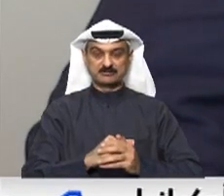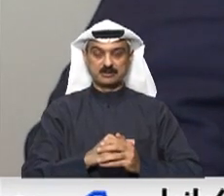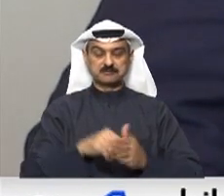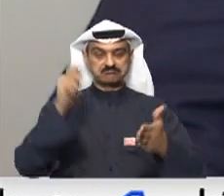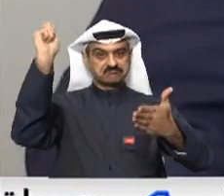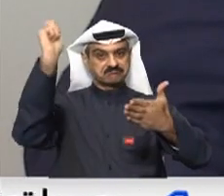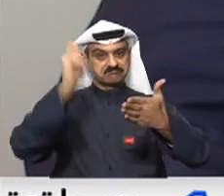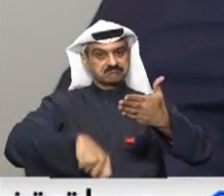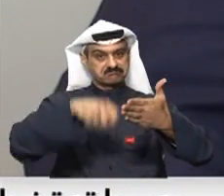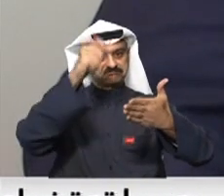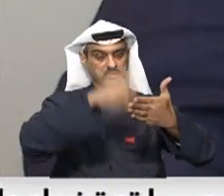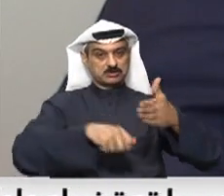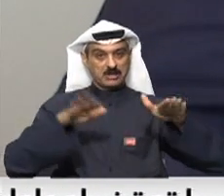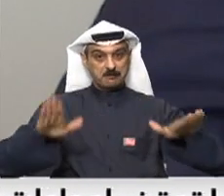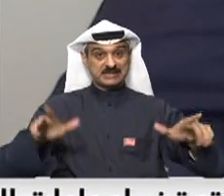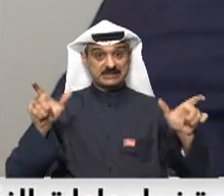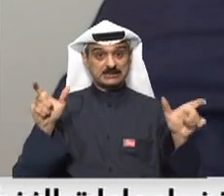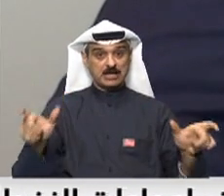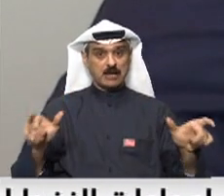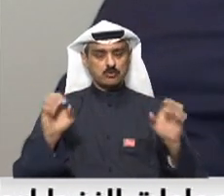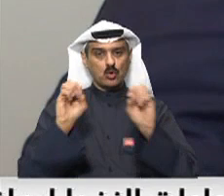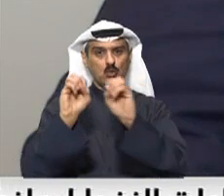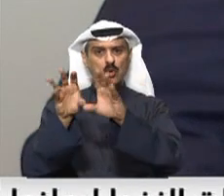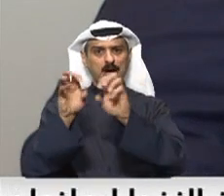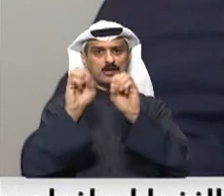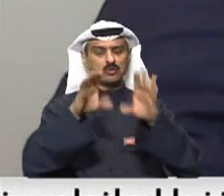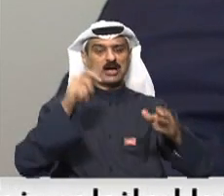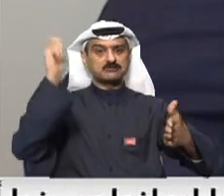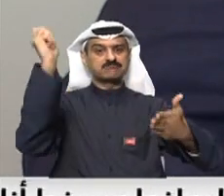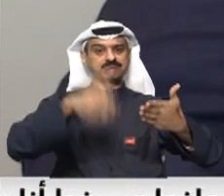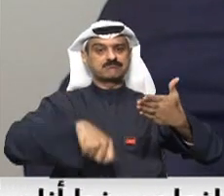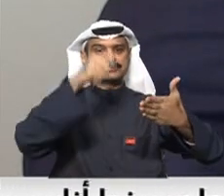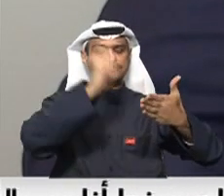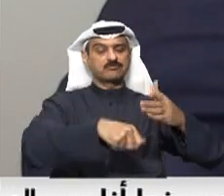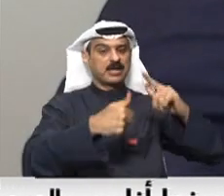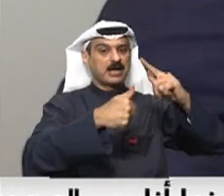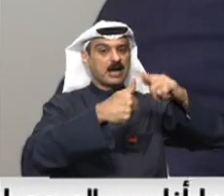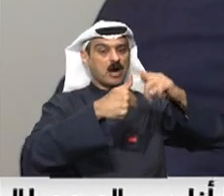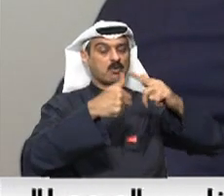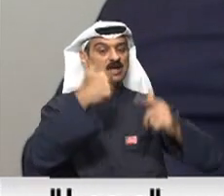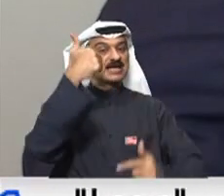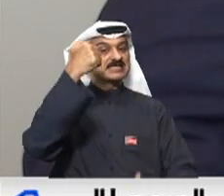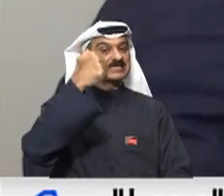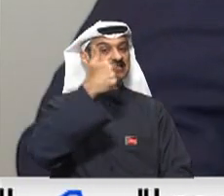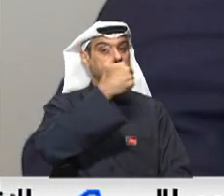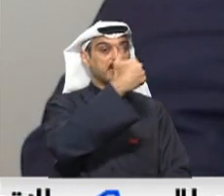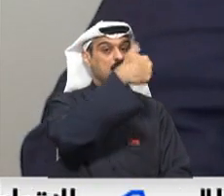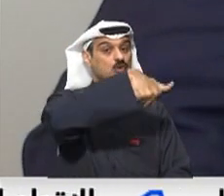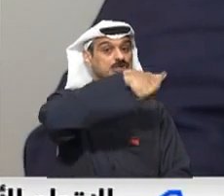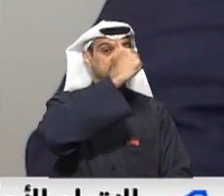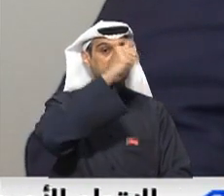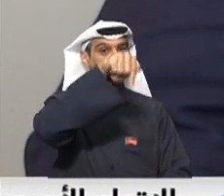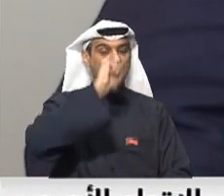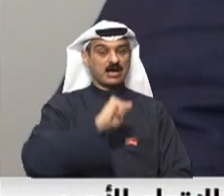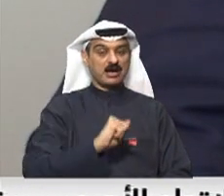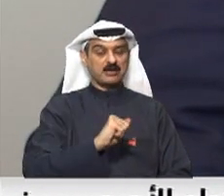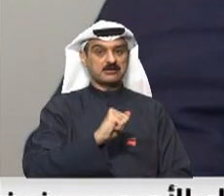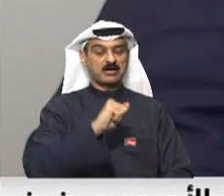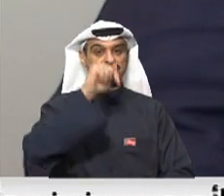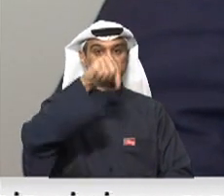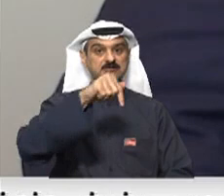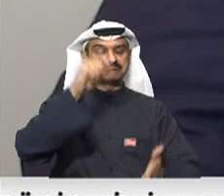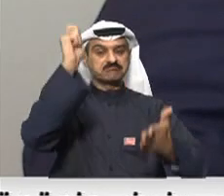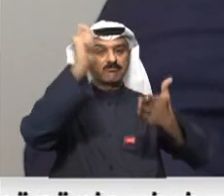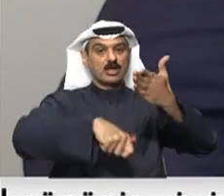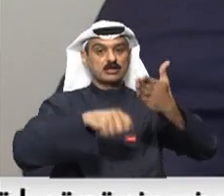اصدار المجلس سلسله من القرارات بدءا من القرار 660 التاريخي الذي صدر